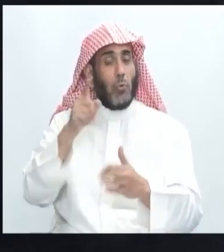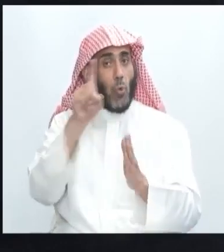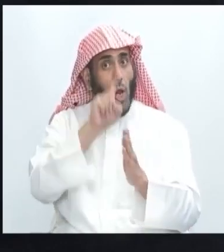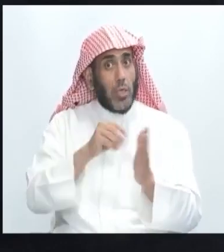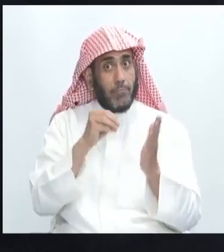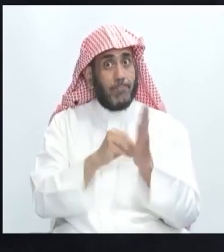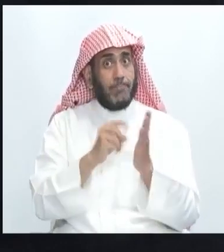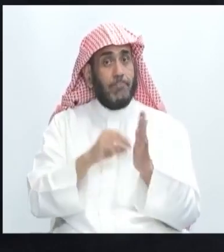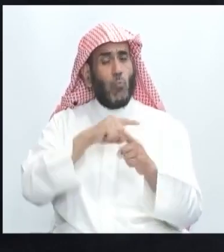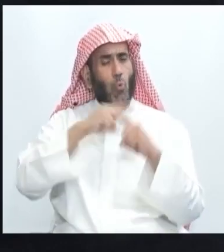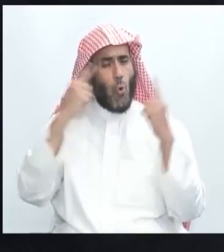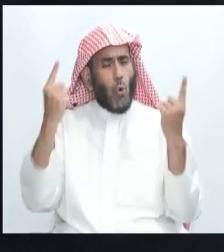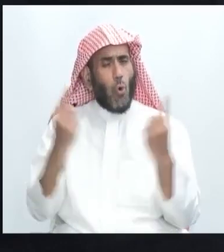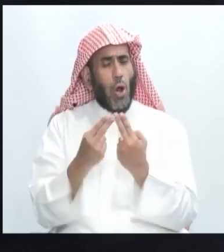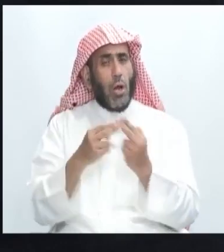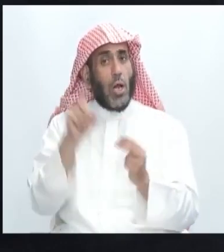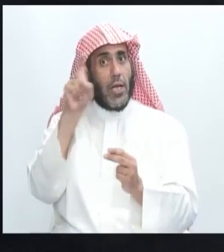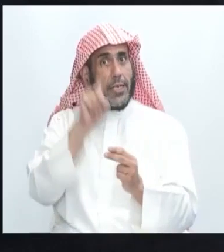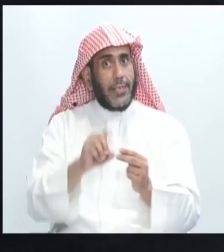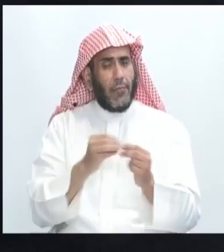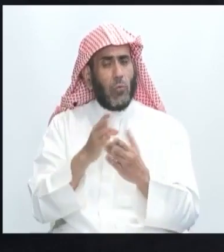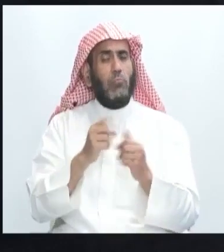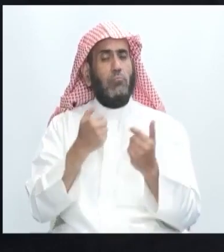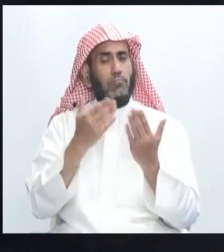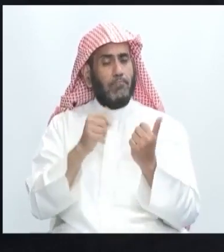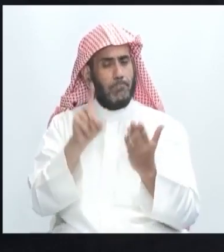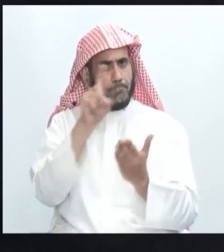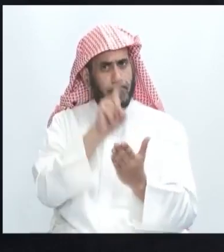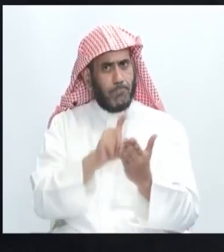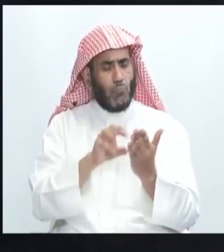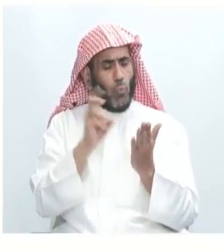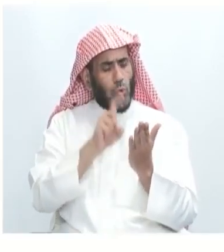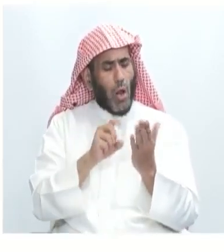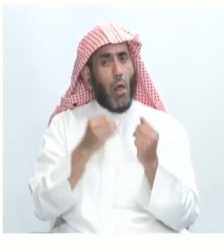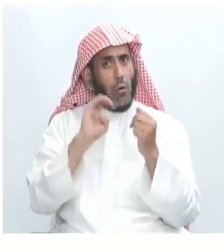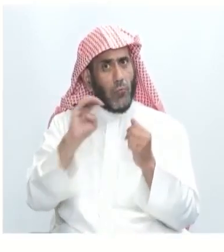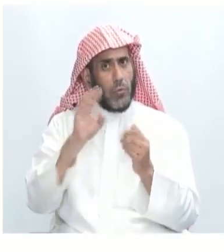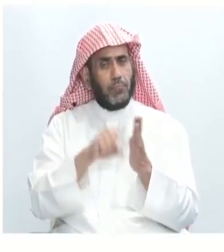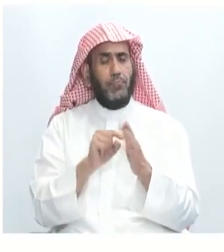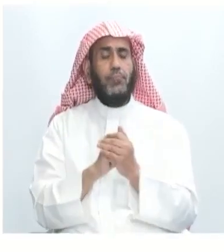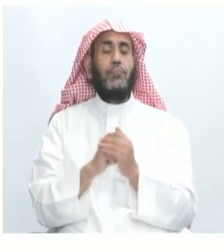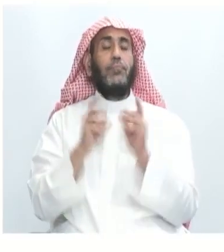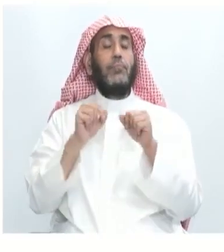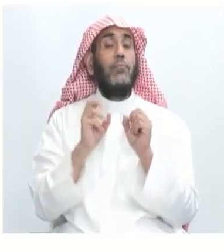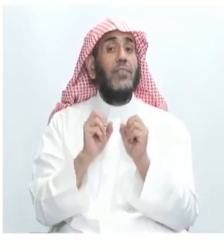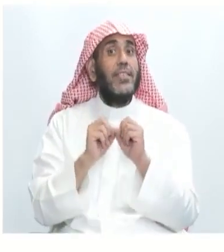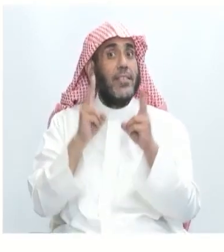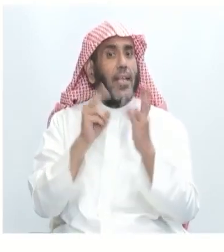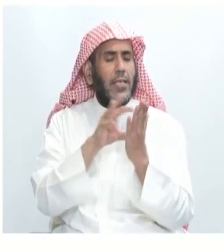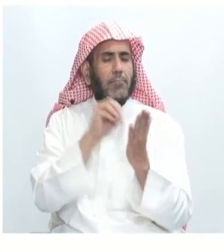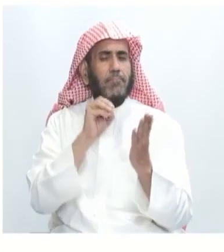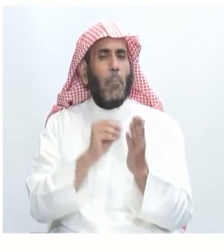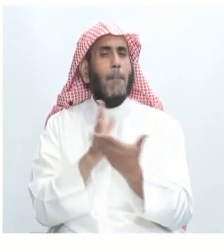موضوعاتك عن كل الاسئله في كل مره وانت تاتي بهذه المفاتيح هنا في الاستنتاج